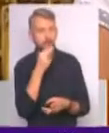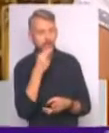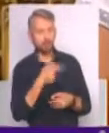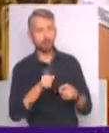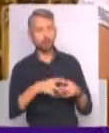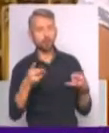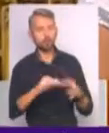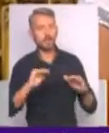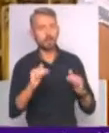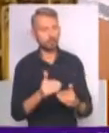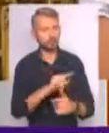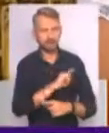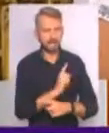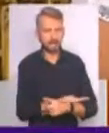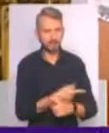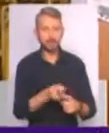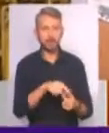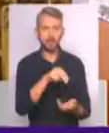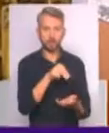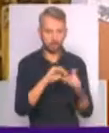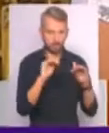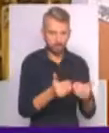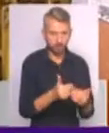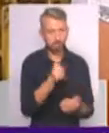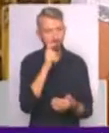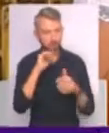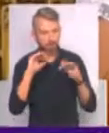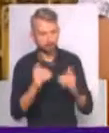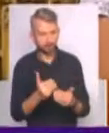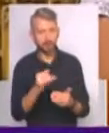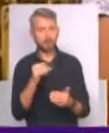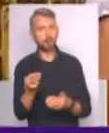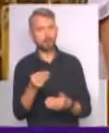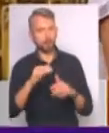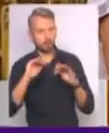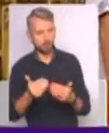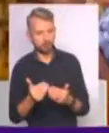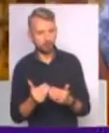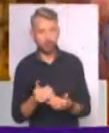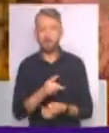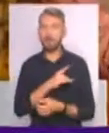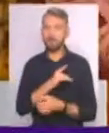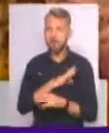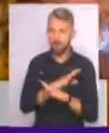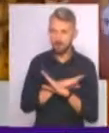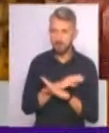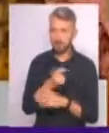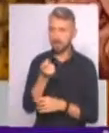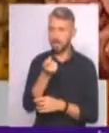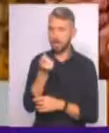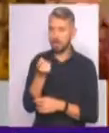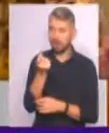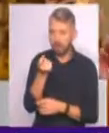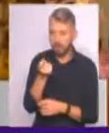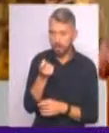треба ограничувати різко, це соль, сахар, и мука. Белая смерть, мелкая смерть и